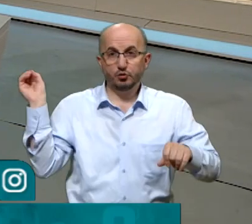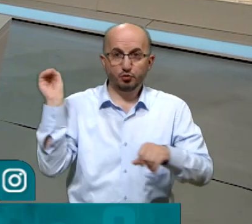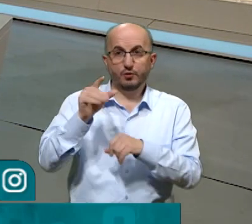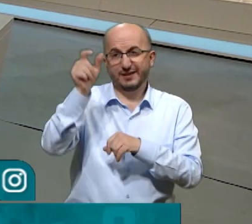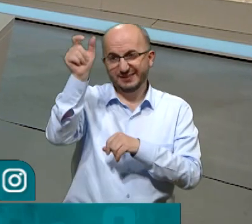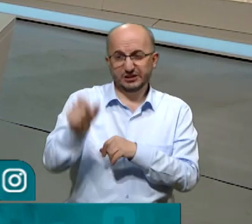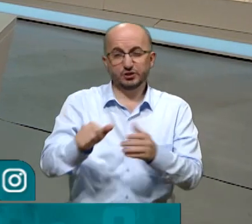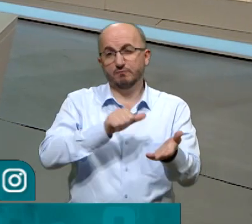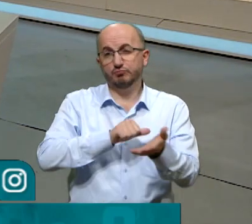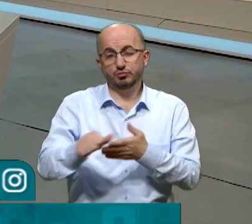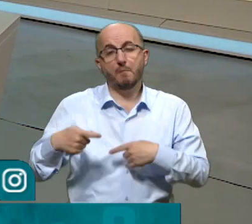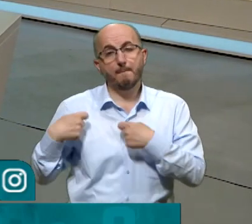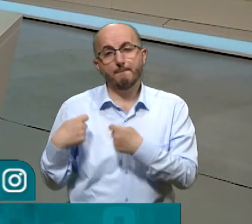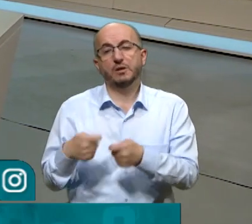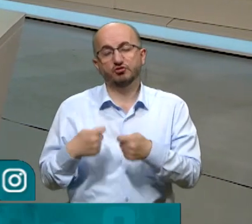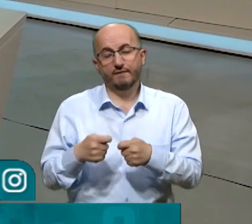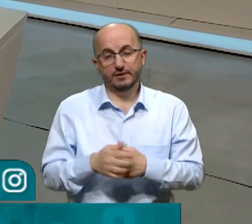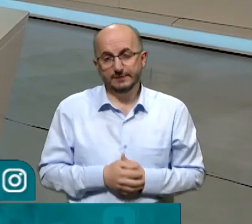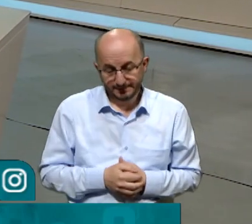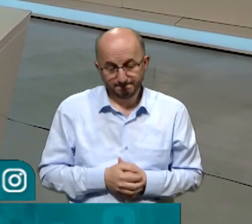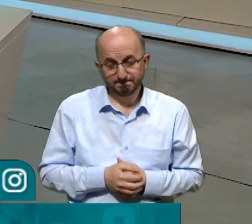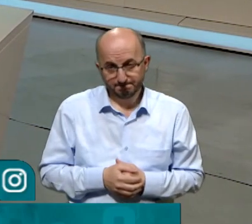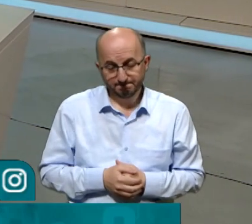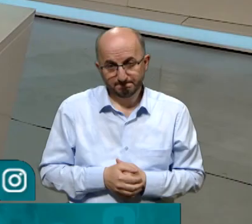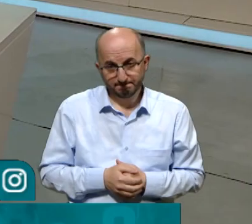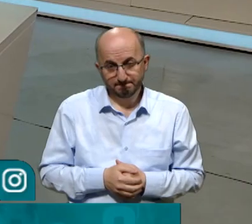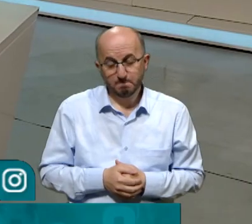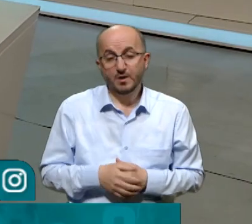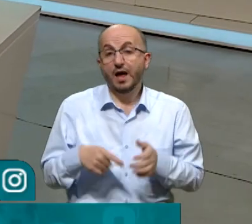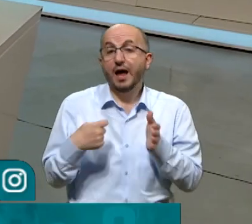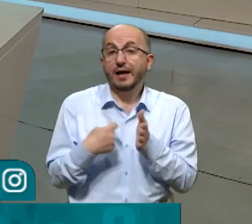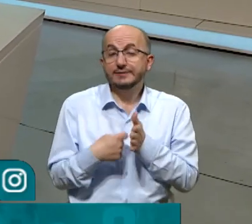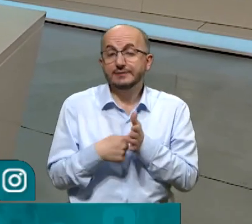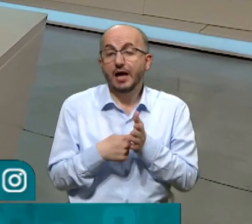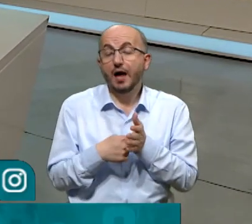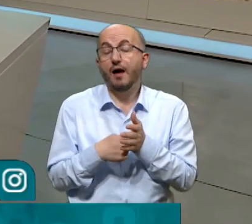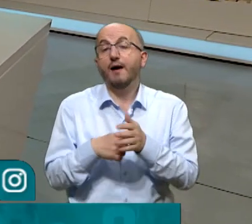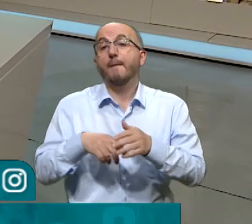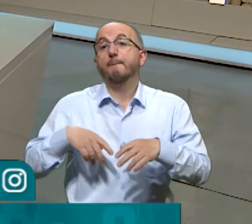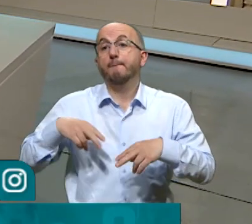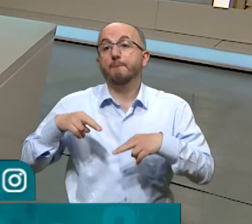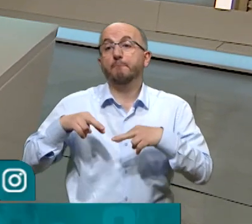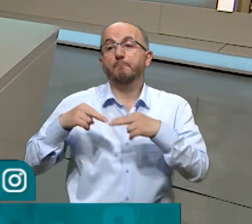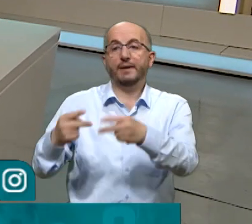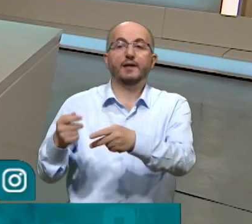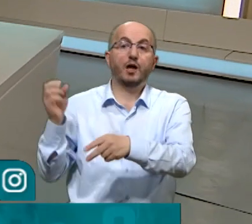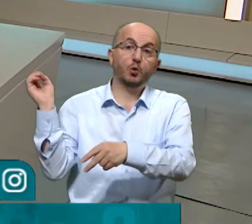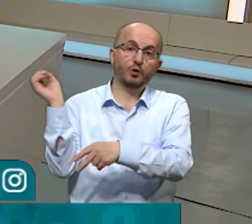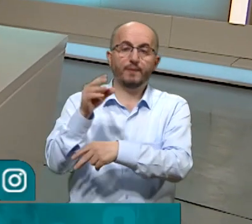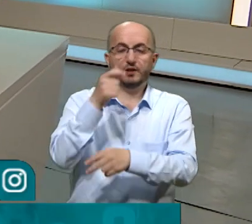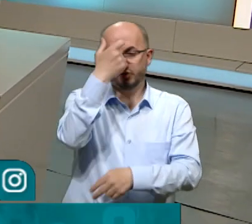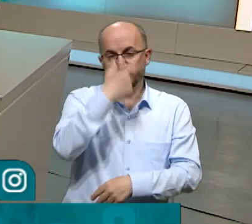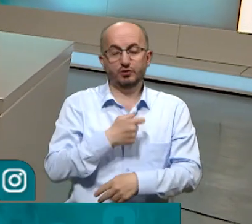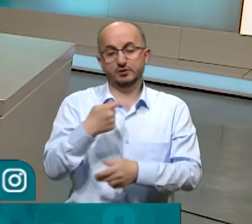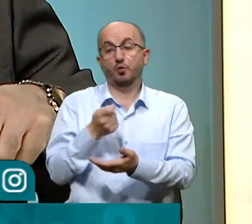Kişinin bütün ücretlerini Bütün masraflarını adına Bedel gönderen şahıs ödemesi